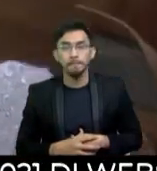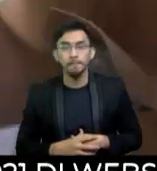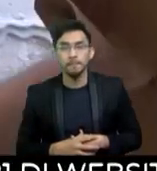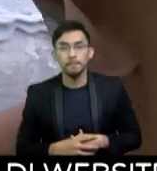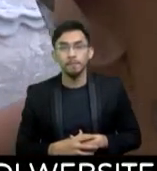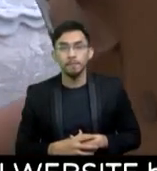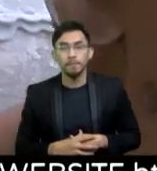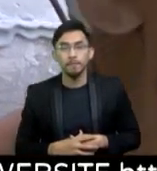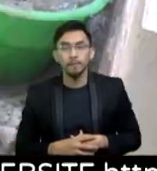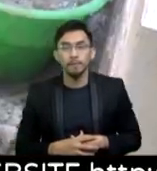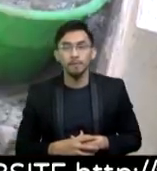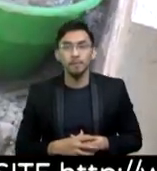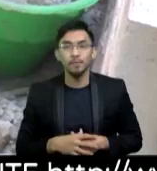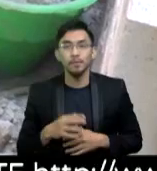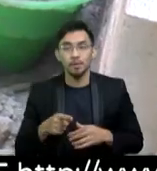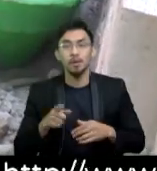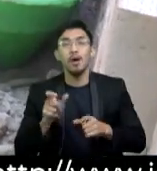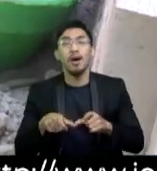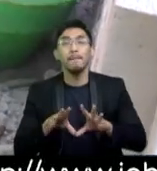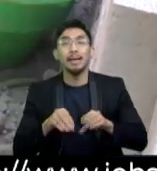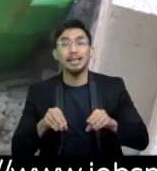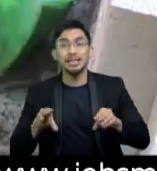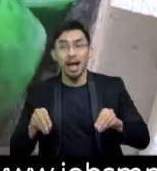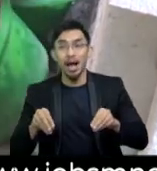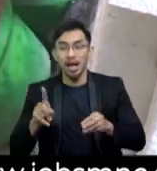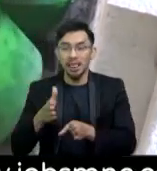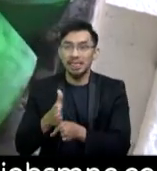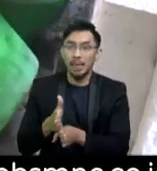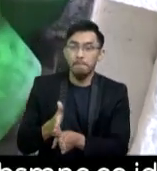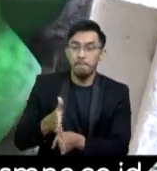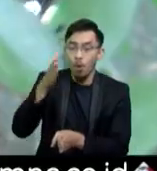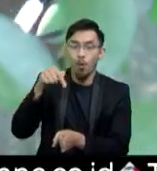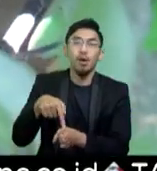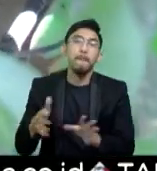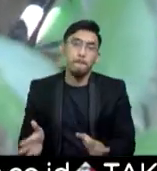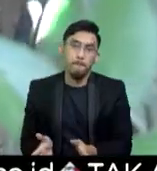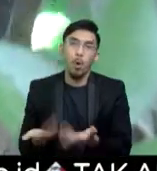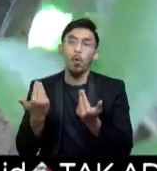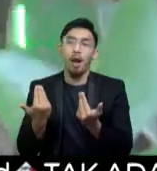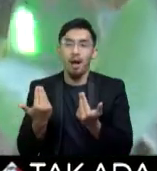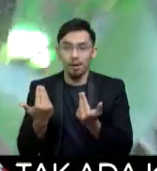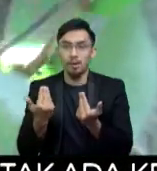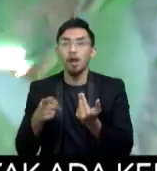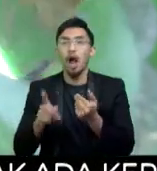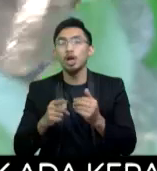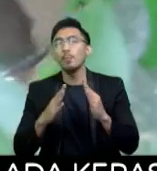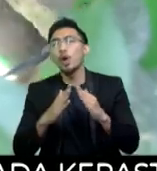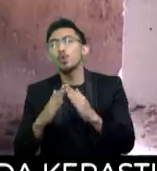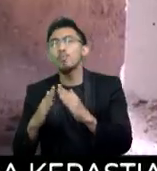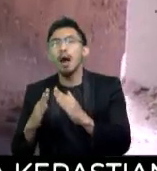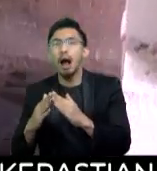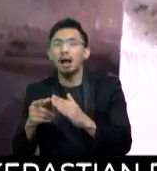Seorang pekerja membongkar sebagian bangunan tembok yang menutupi rumah keluarga Ridwan dan Siti Solikah di kawasan Rungkut Menanggal, Surabaya, Jawa